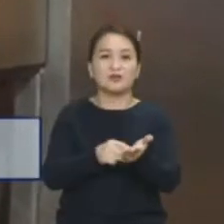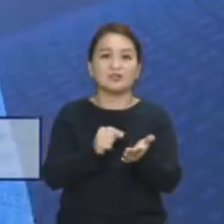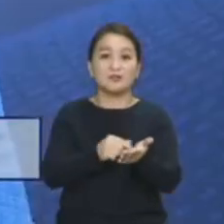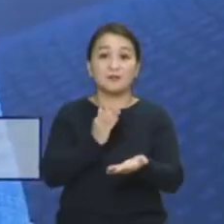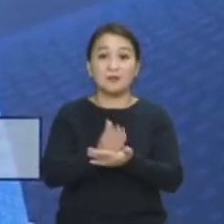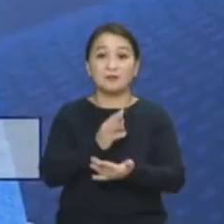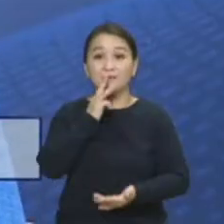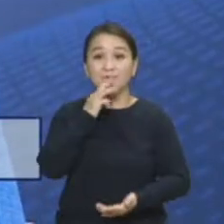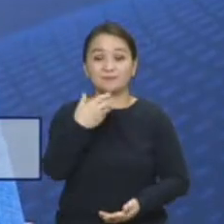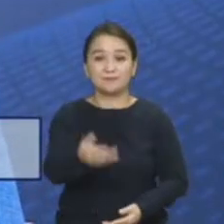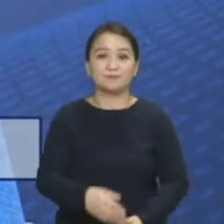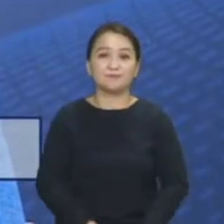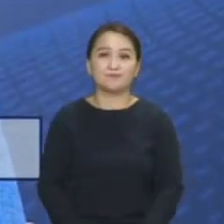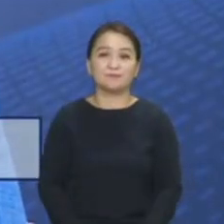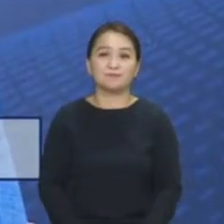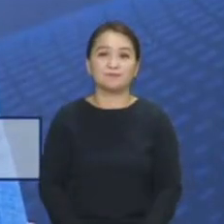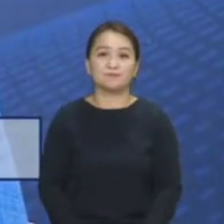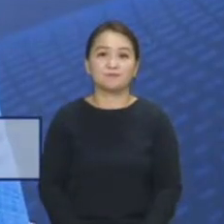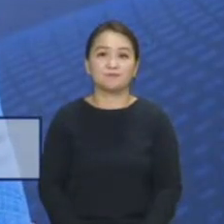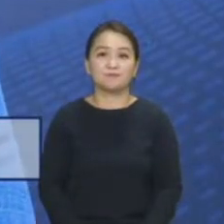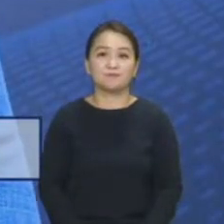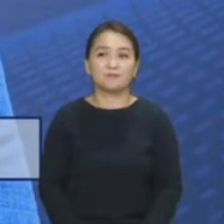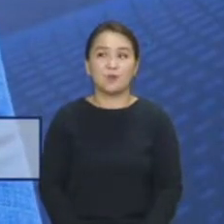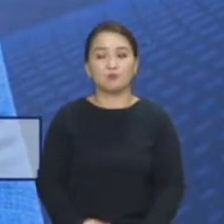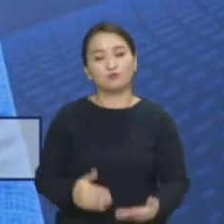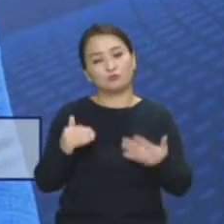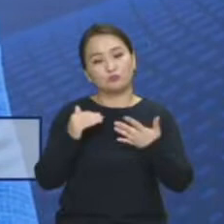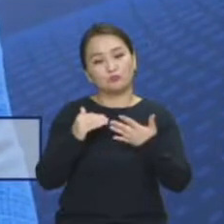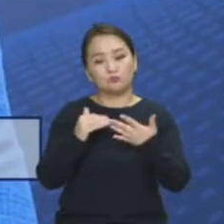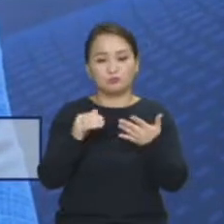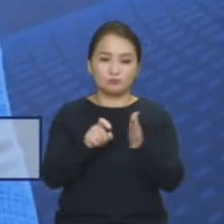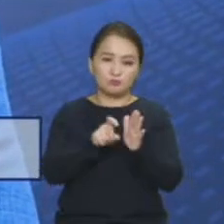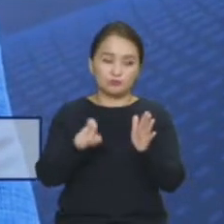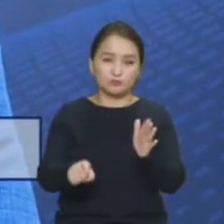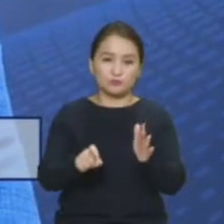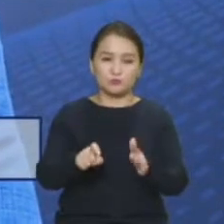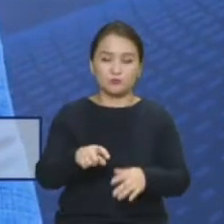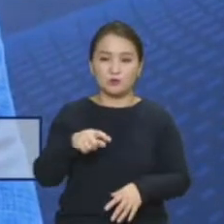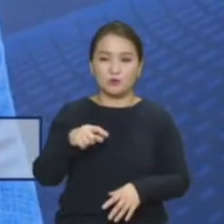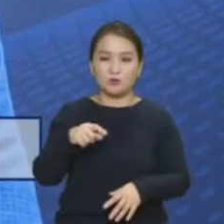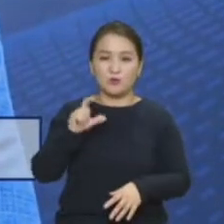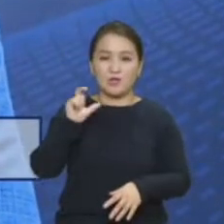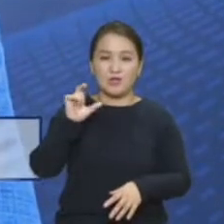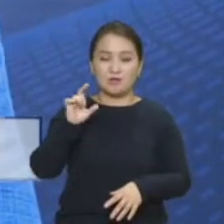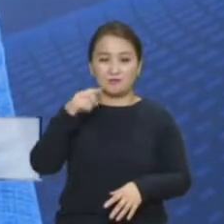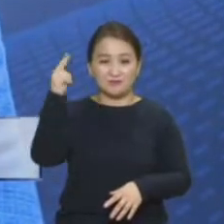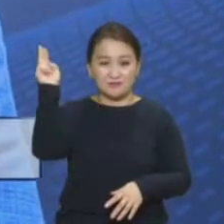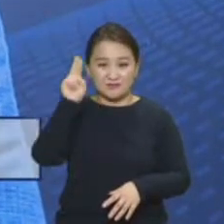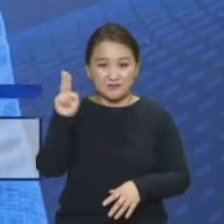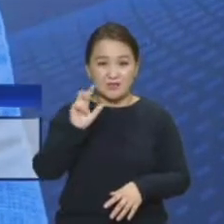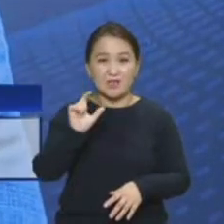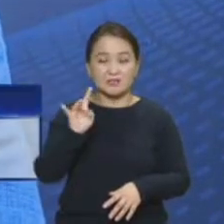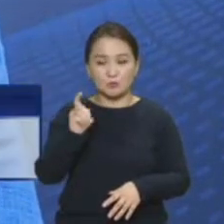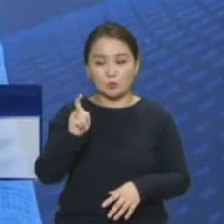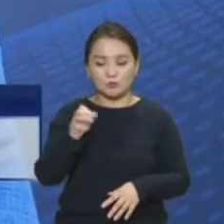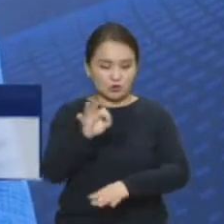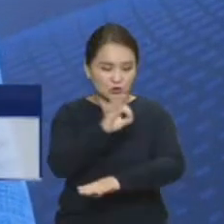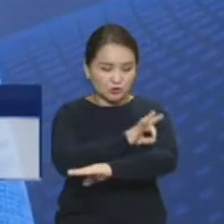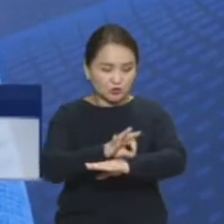аа. Зүгээр ойрын дунд хугацаанд бол өдрөө эрчим хүчний төслүүдөө бол хүлэх шаардлагатай гэдэг нь гарч